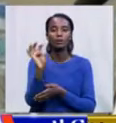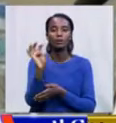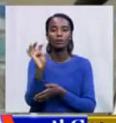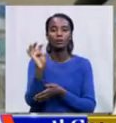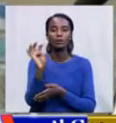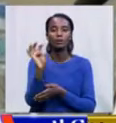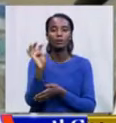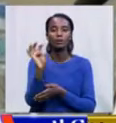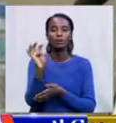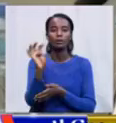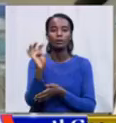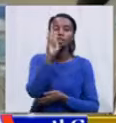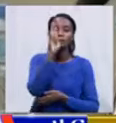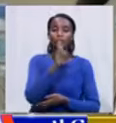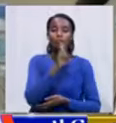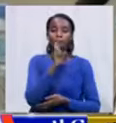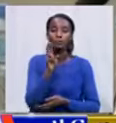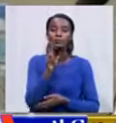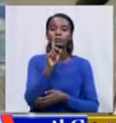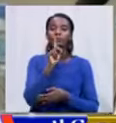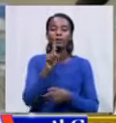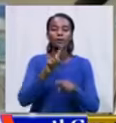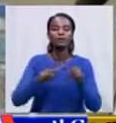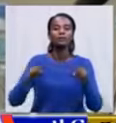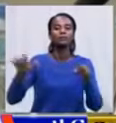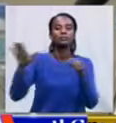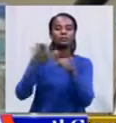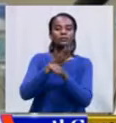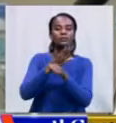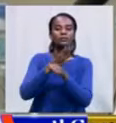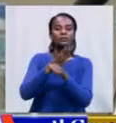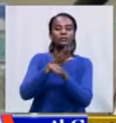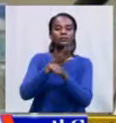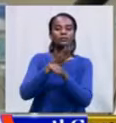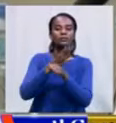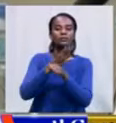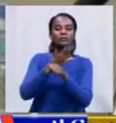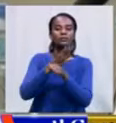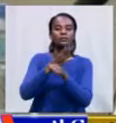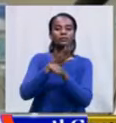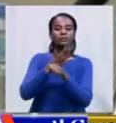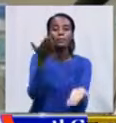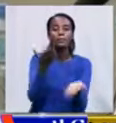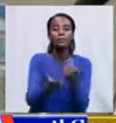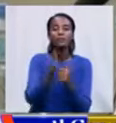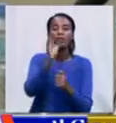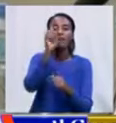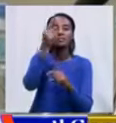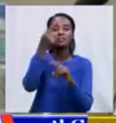1441 ነው ጦሙ እንደው ብናሟላው ስድስት ወሩን ምናልባት